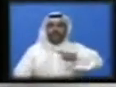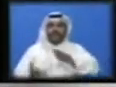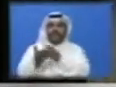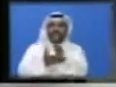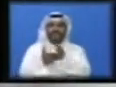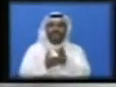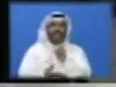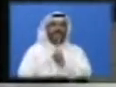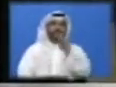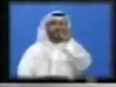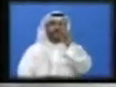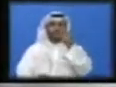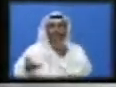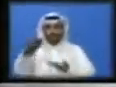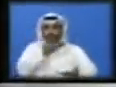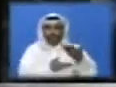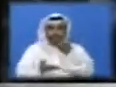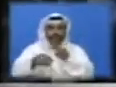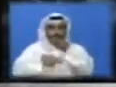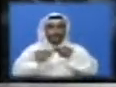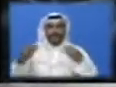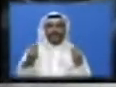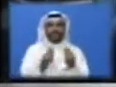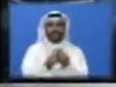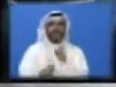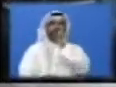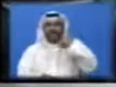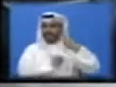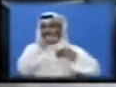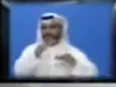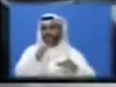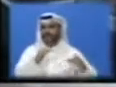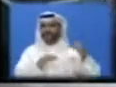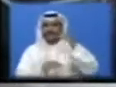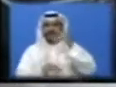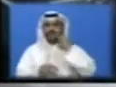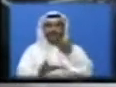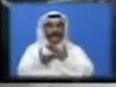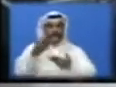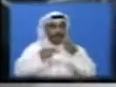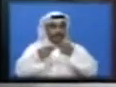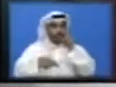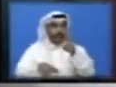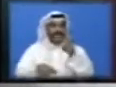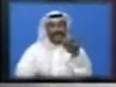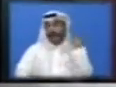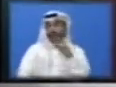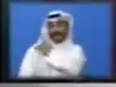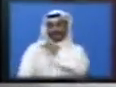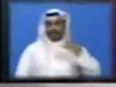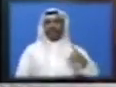المجالات، وترى في علاقاتها مع الكويت استمرارا وامتدادا لعلاقات الكويت بيوغوسلافيا